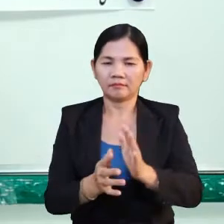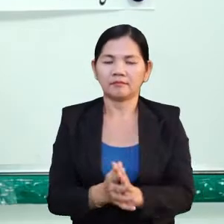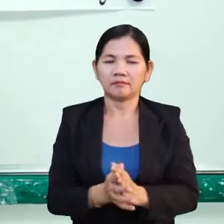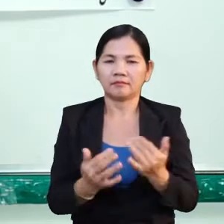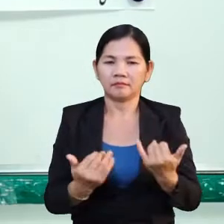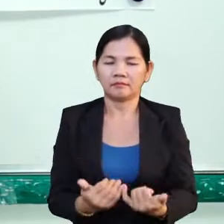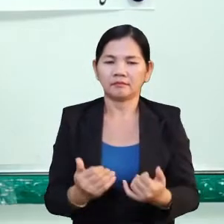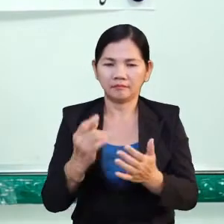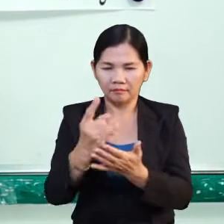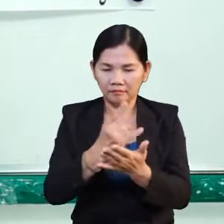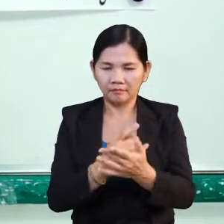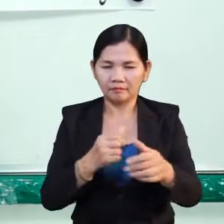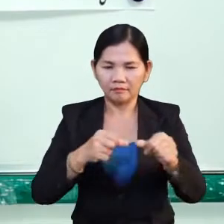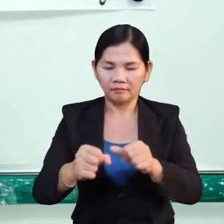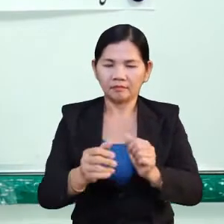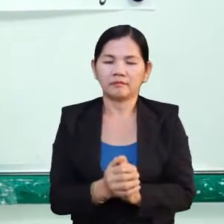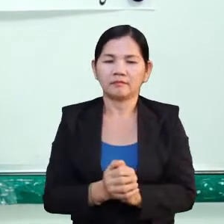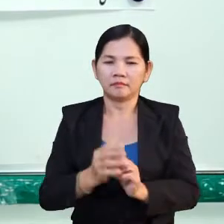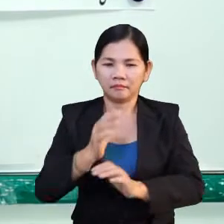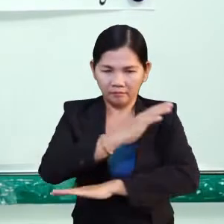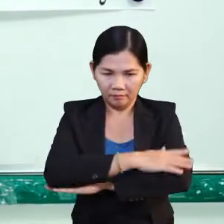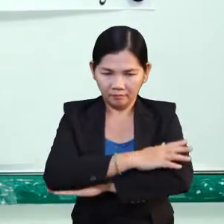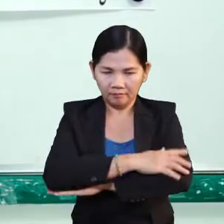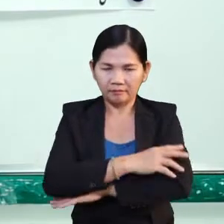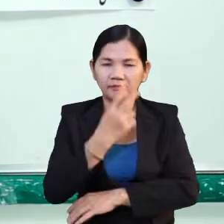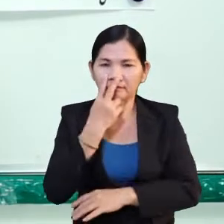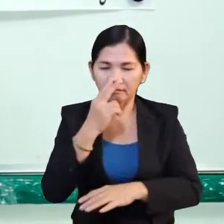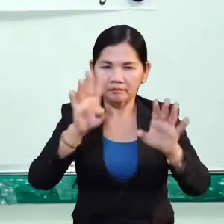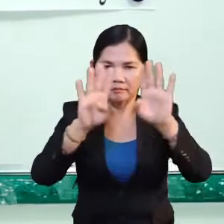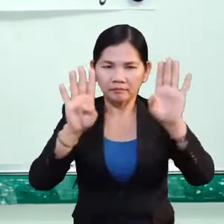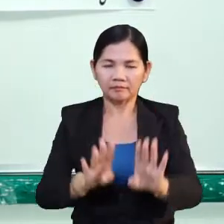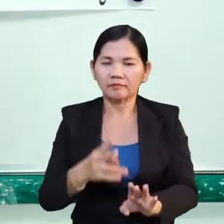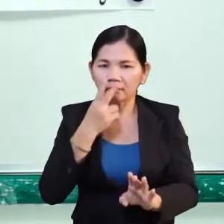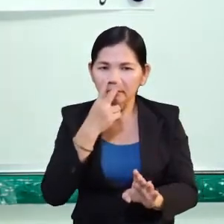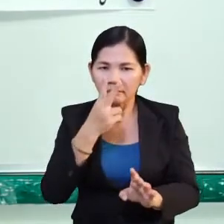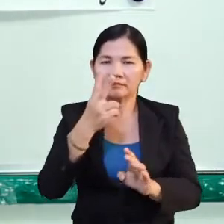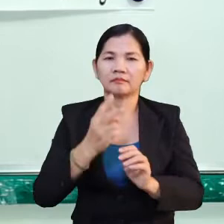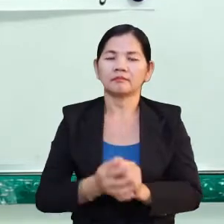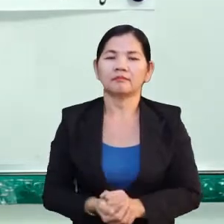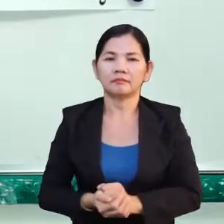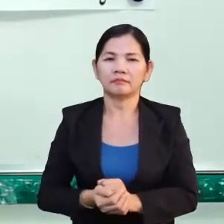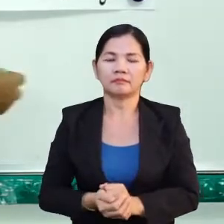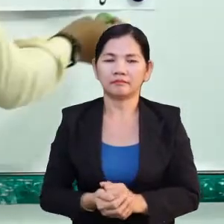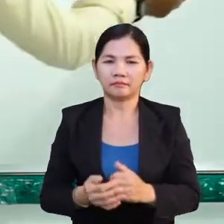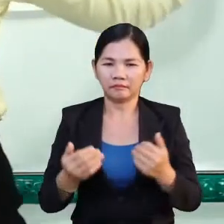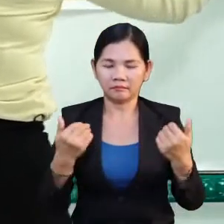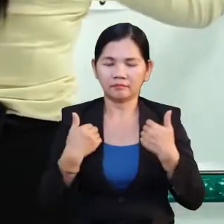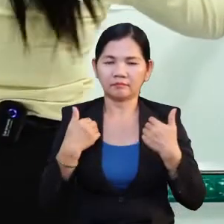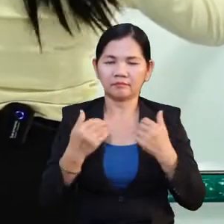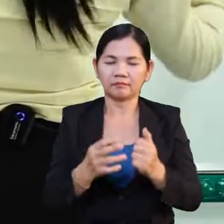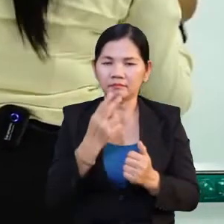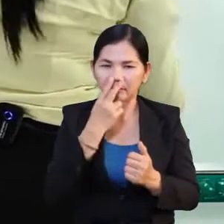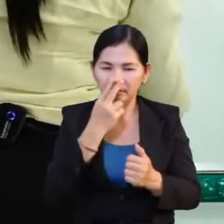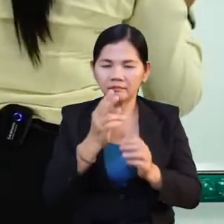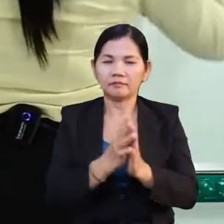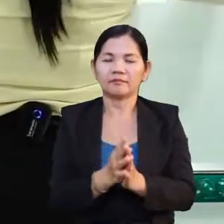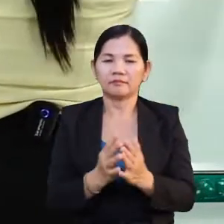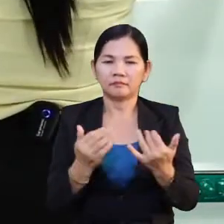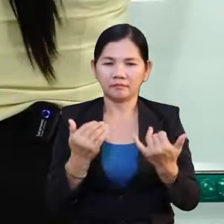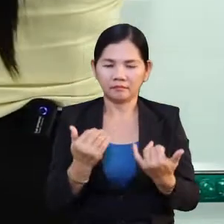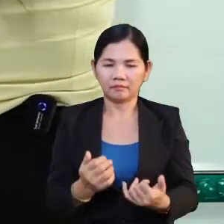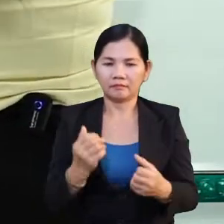នសម្រាប់មេរៀនយើងបន្តកូនកូនដាក់ដៃលើតុកហើយបែរមកមើលក្តារខៀនទាំងអស់គ្នាចាបន្តិចទៀតកូននឹងឃើញអ្វីដែលអ្នក